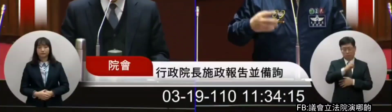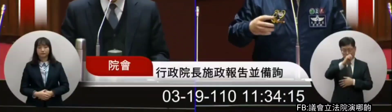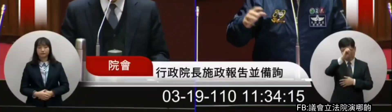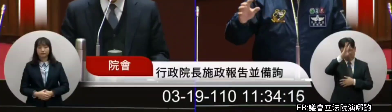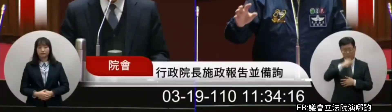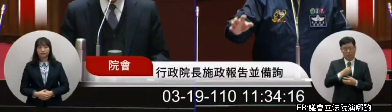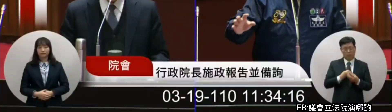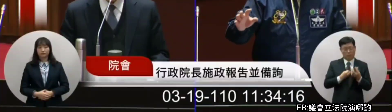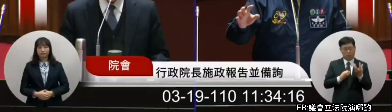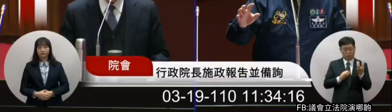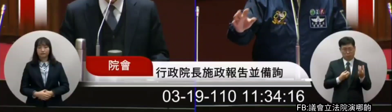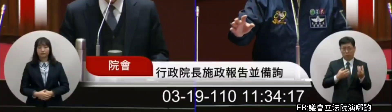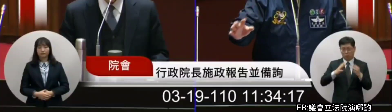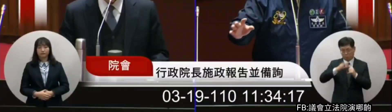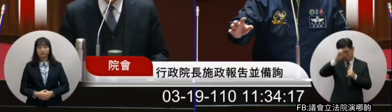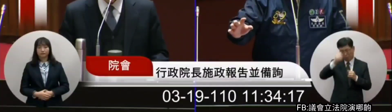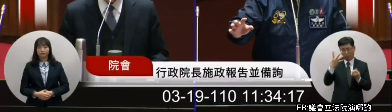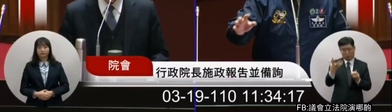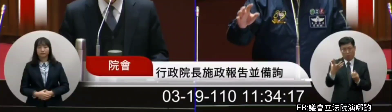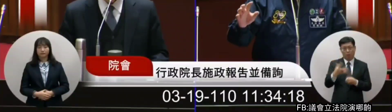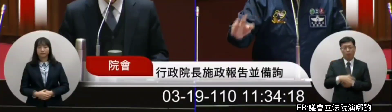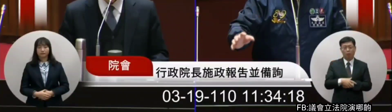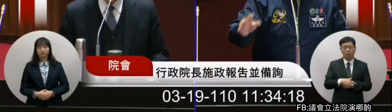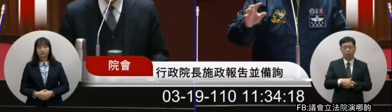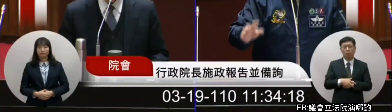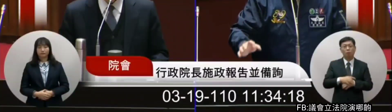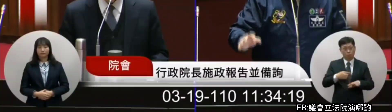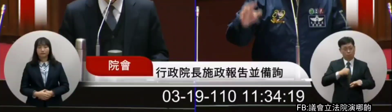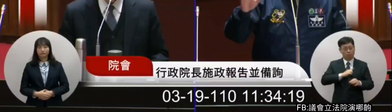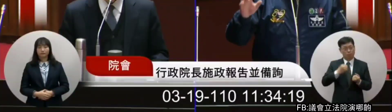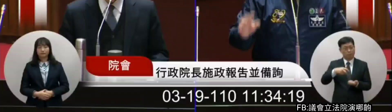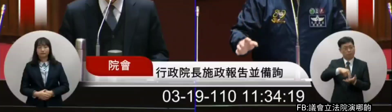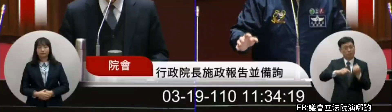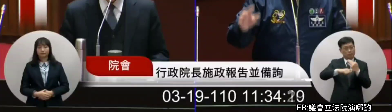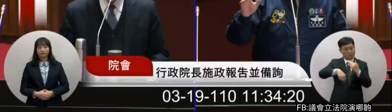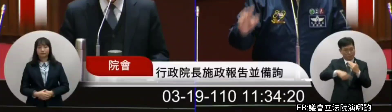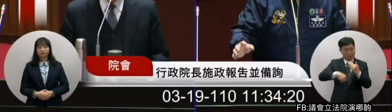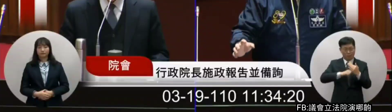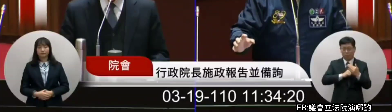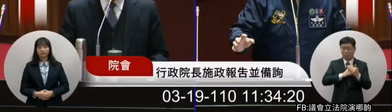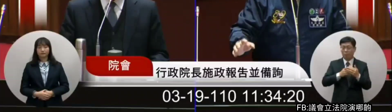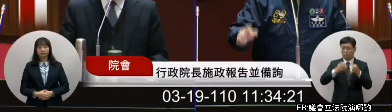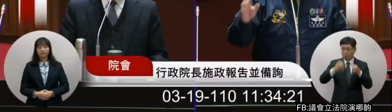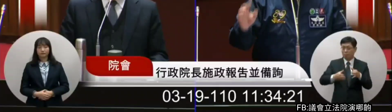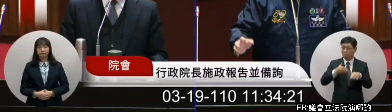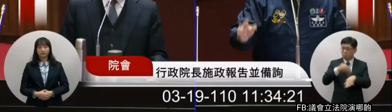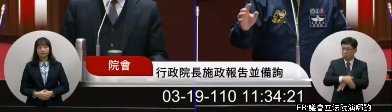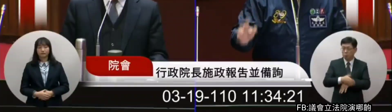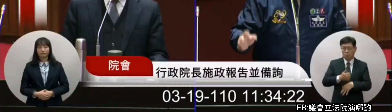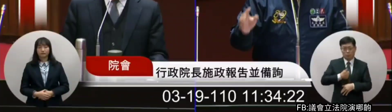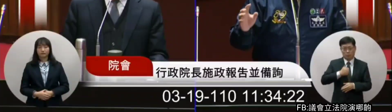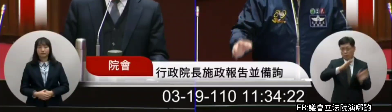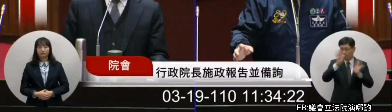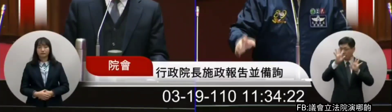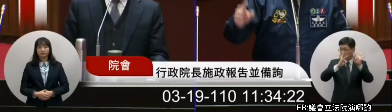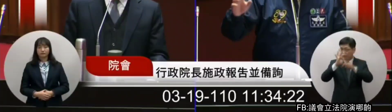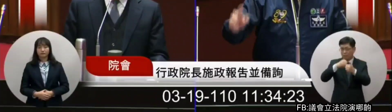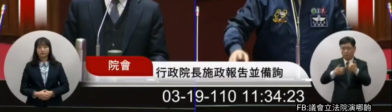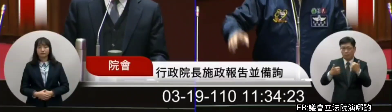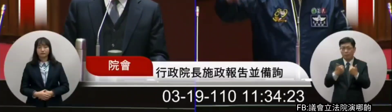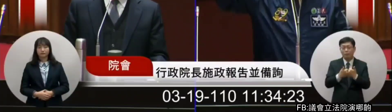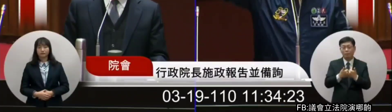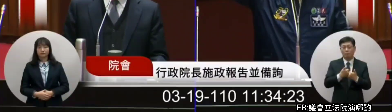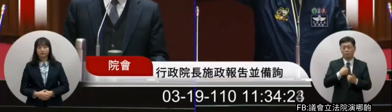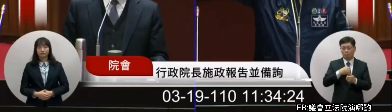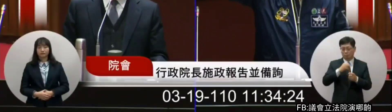当时国民党在立法院是多数，所以我们在立法院成立通过了真相调查委员会，